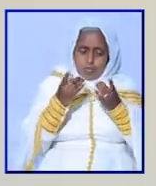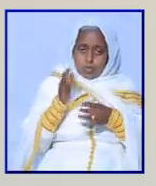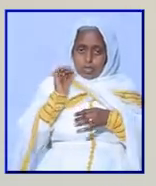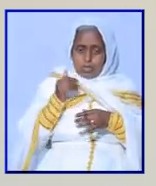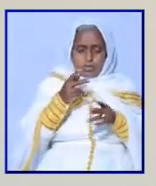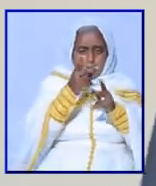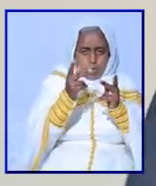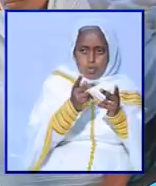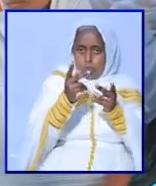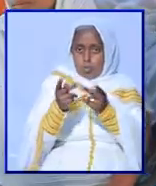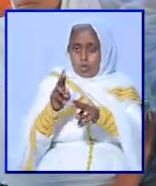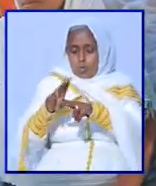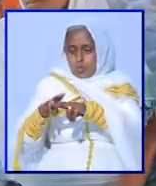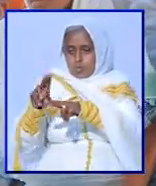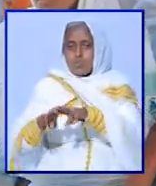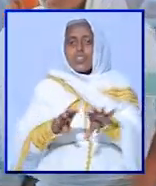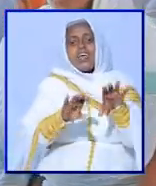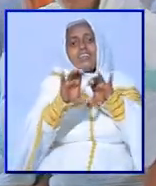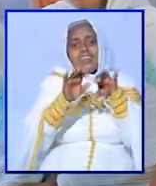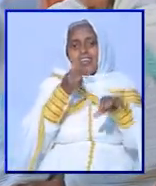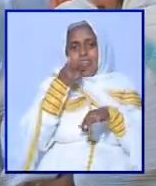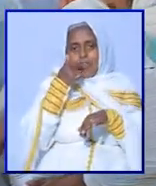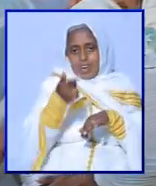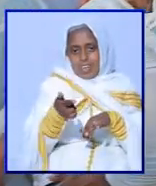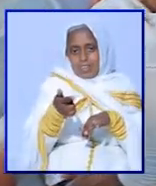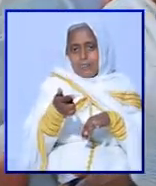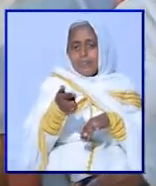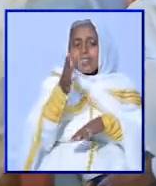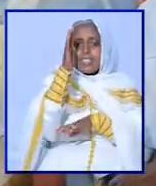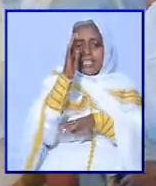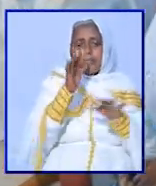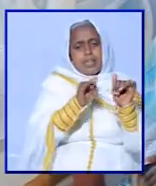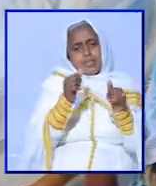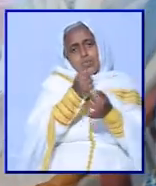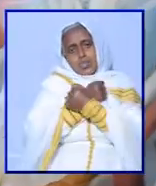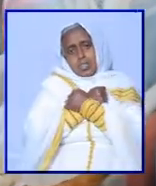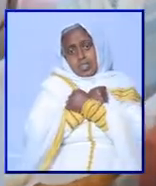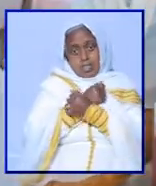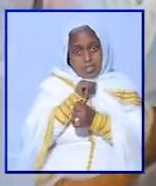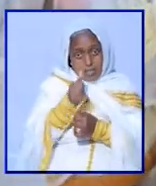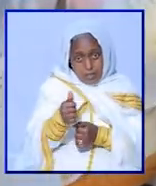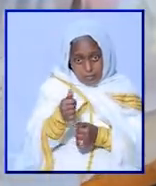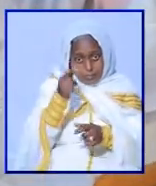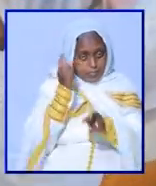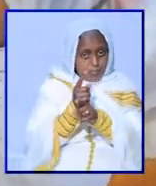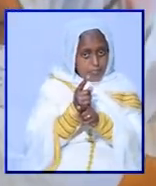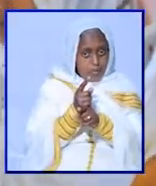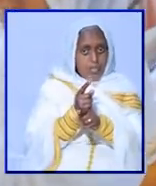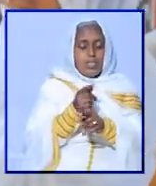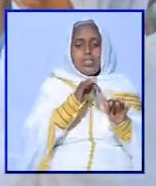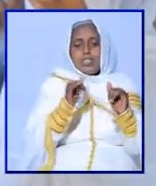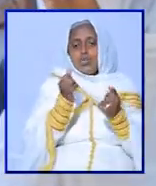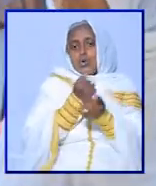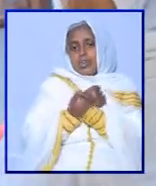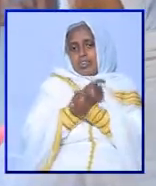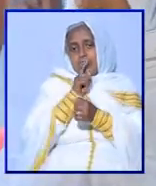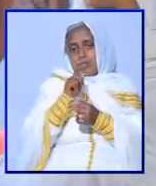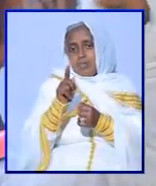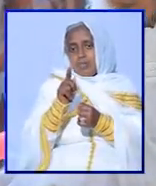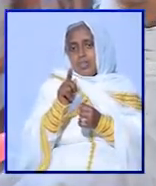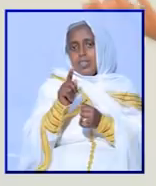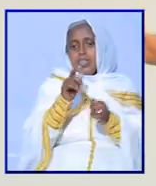ክፍሎቻችን በየቦታው ቁጭ ቁጭ ቁጭ አደረገው ይላል። እግዚአብሔር እንደወደደ አይደለ? እንደወደደ